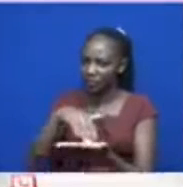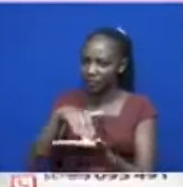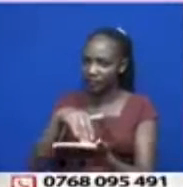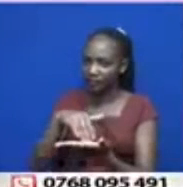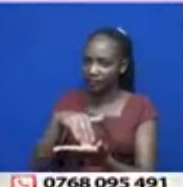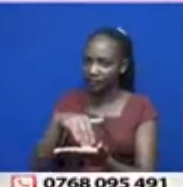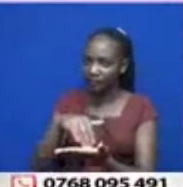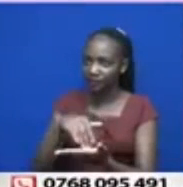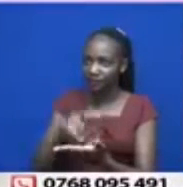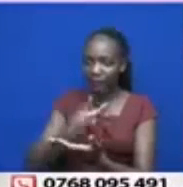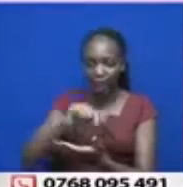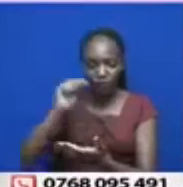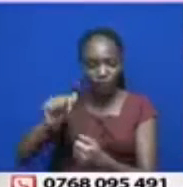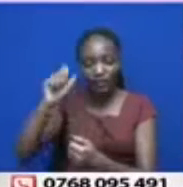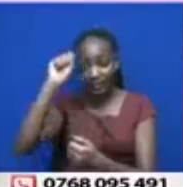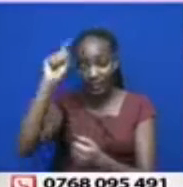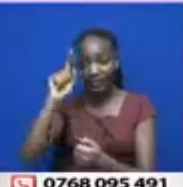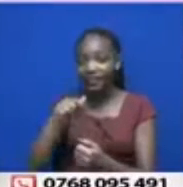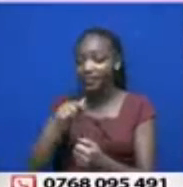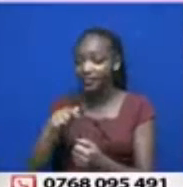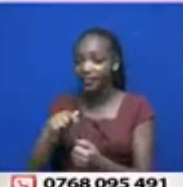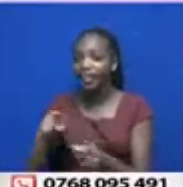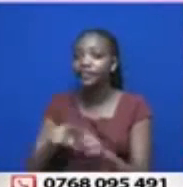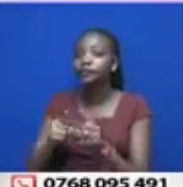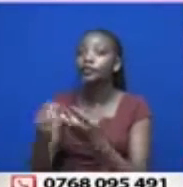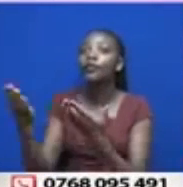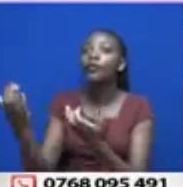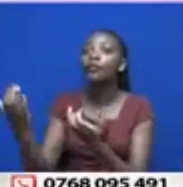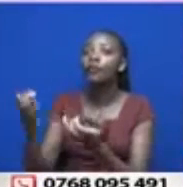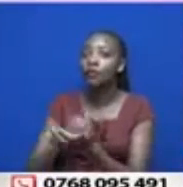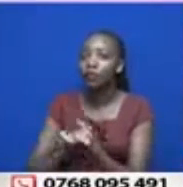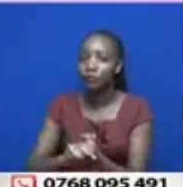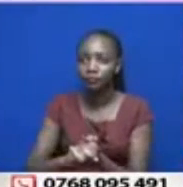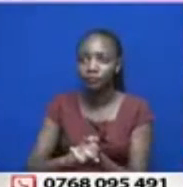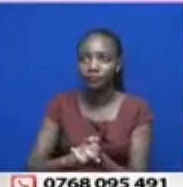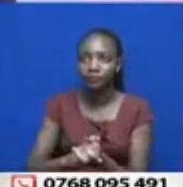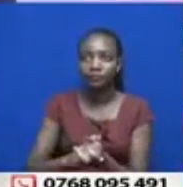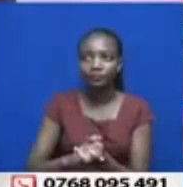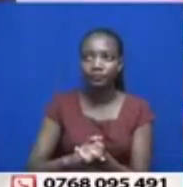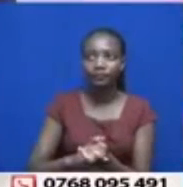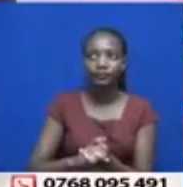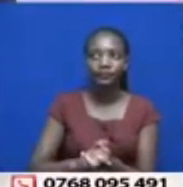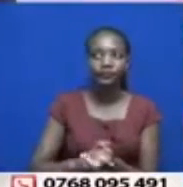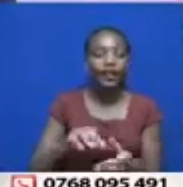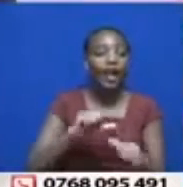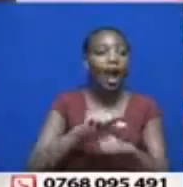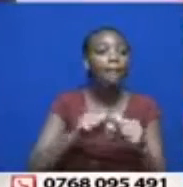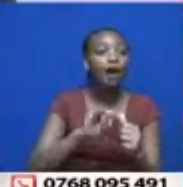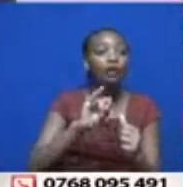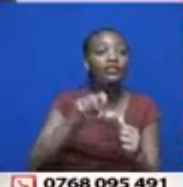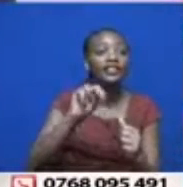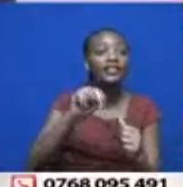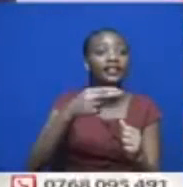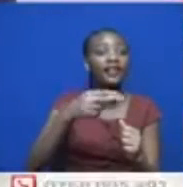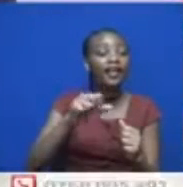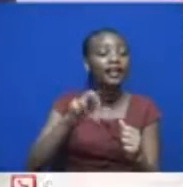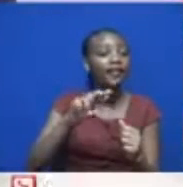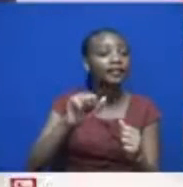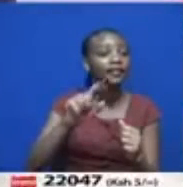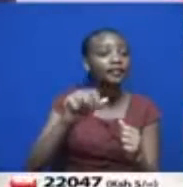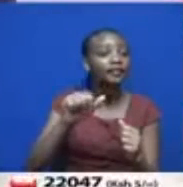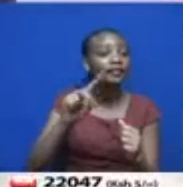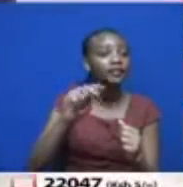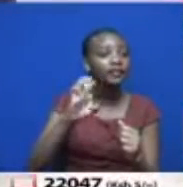lazima tutarajie. Mm-hmm. Ndio. Swala la urithi mwaka wa 2022 natumaiya kwamba